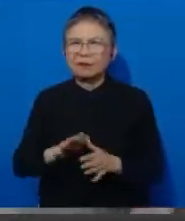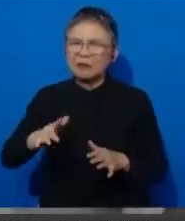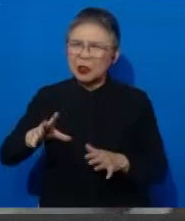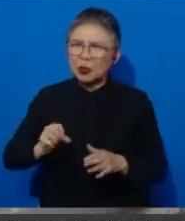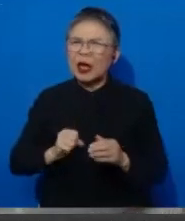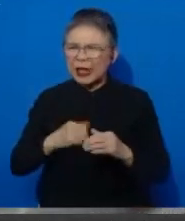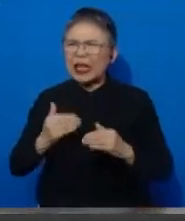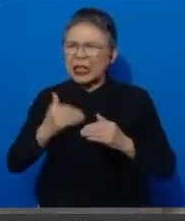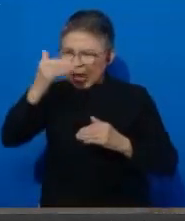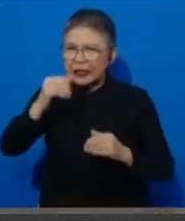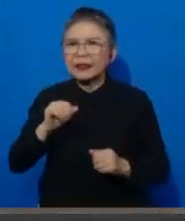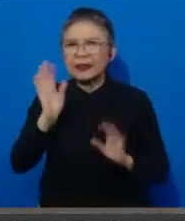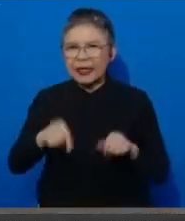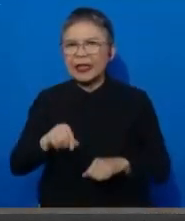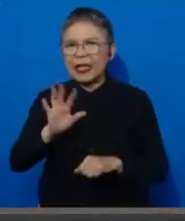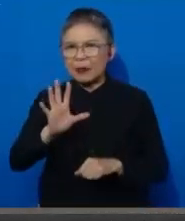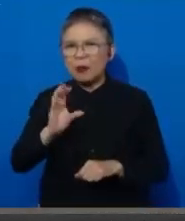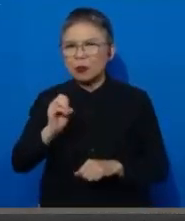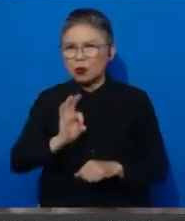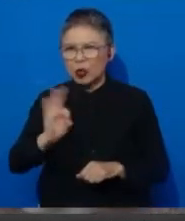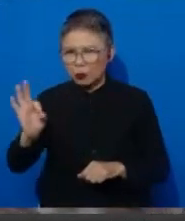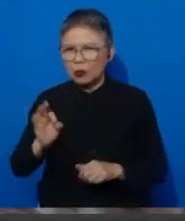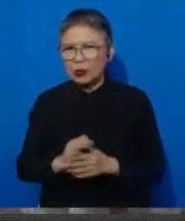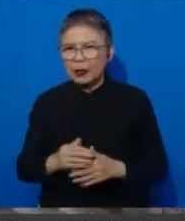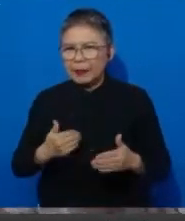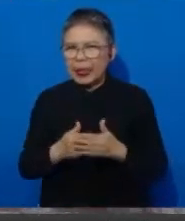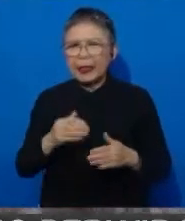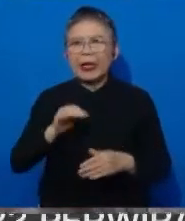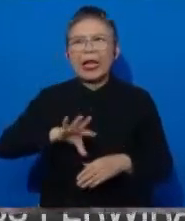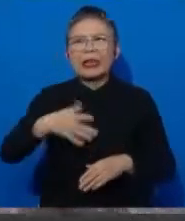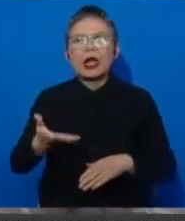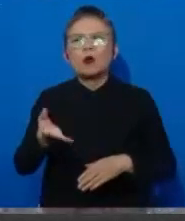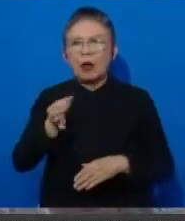tembus Rp50.000 per kilogram semakin mendekati malam tahun baru.